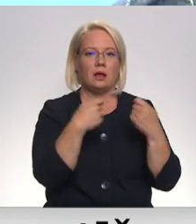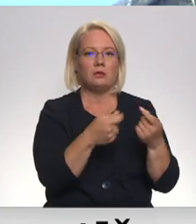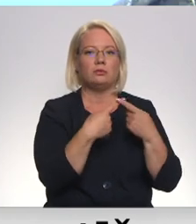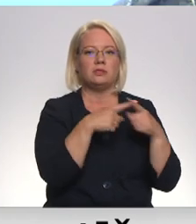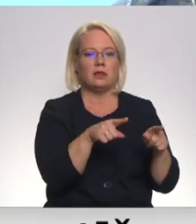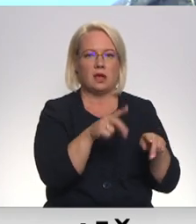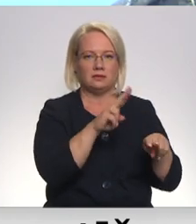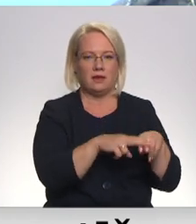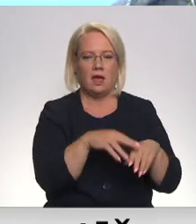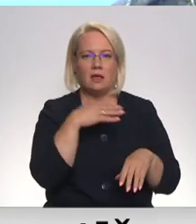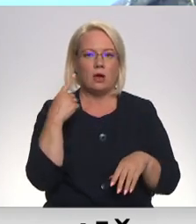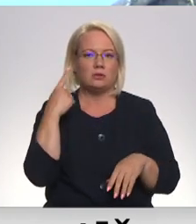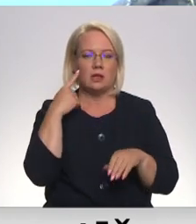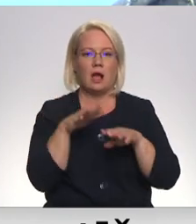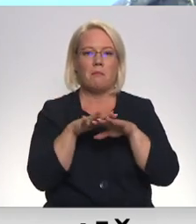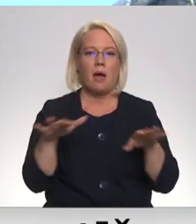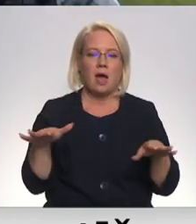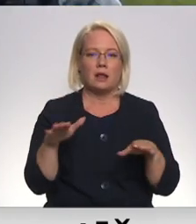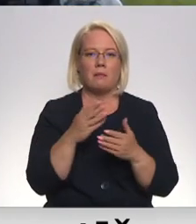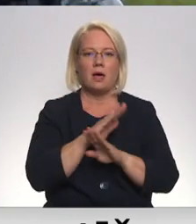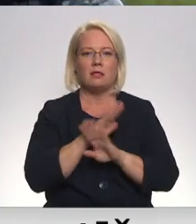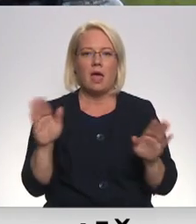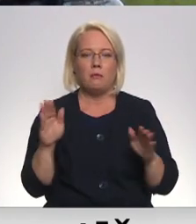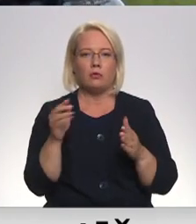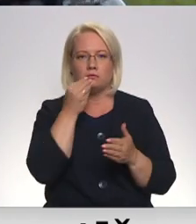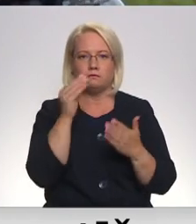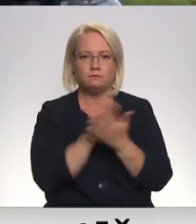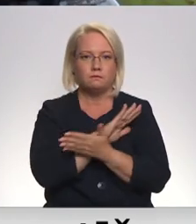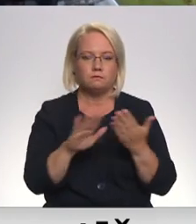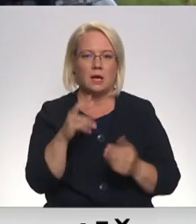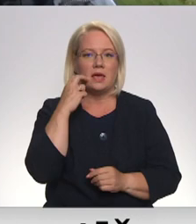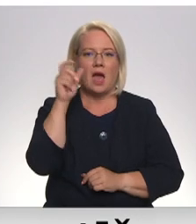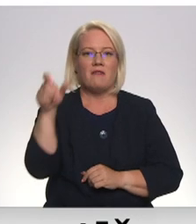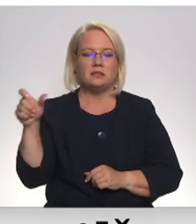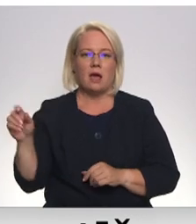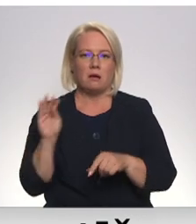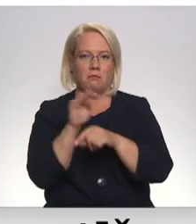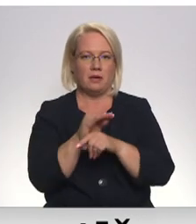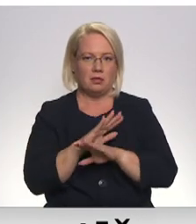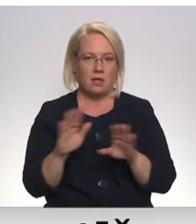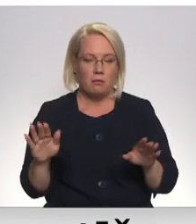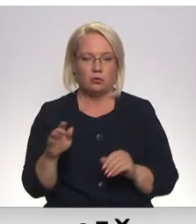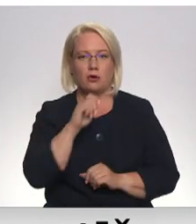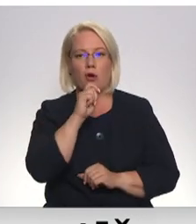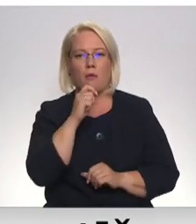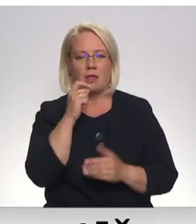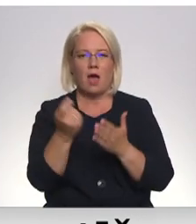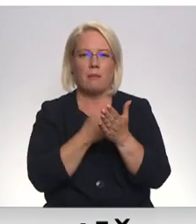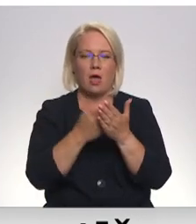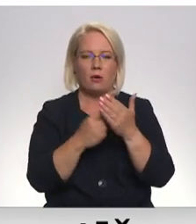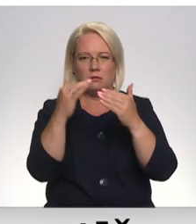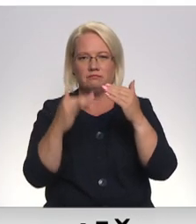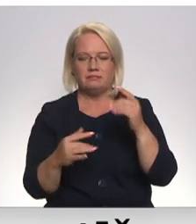citur. Daudz dzirdās, ka bērniem var nebūšot brīvpusdienas, ja vecāki nepiemaksās. Komentāros pie aptaujas pausti